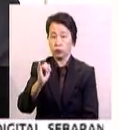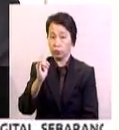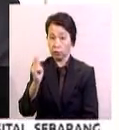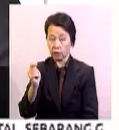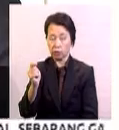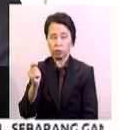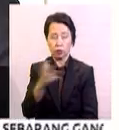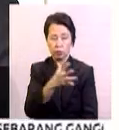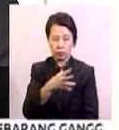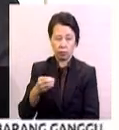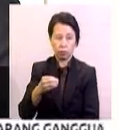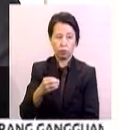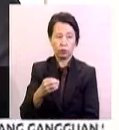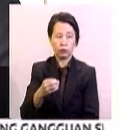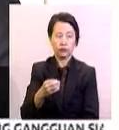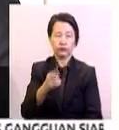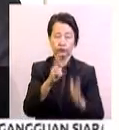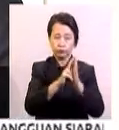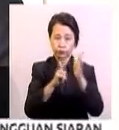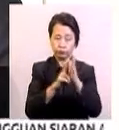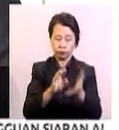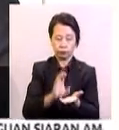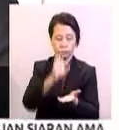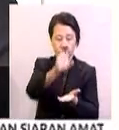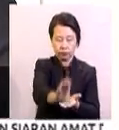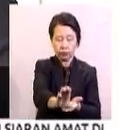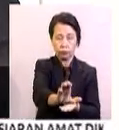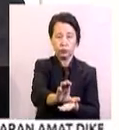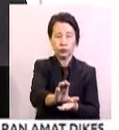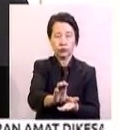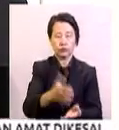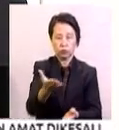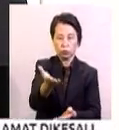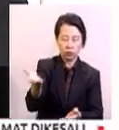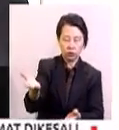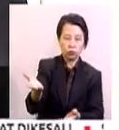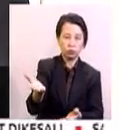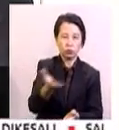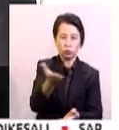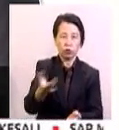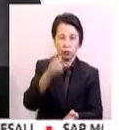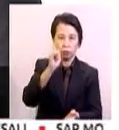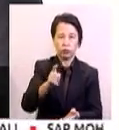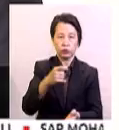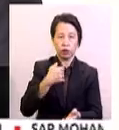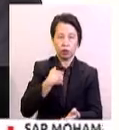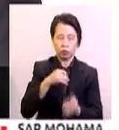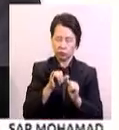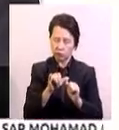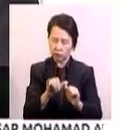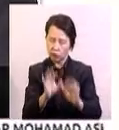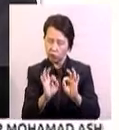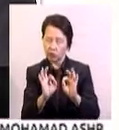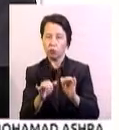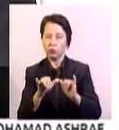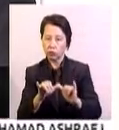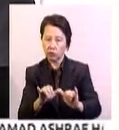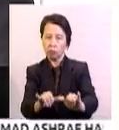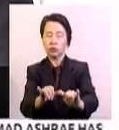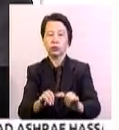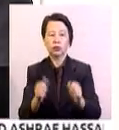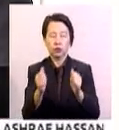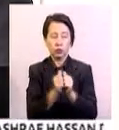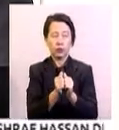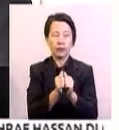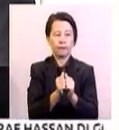dan the rule with investors is that diorang perlukan stability dan